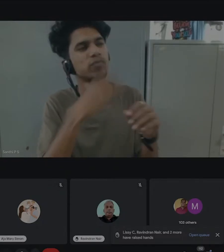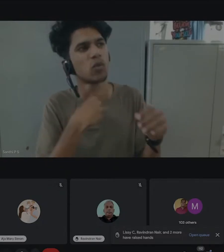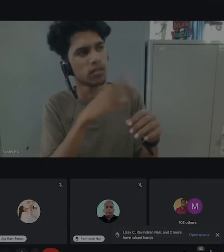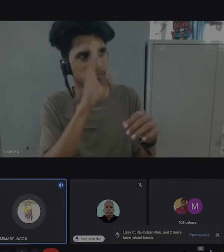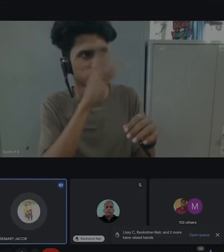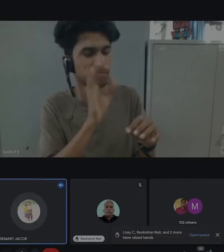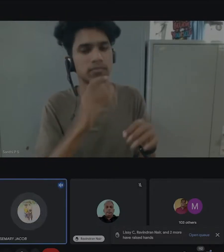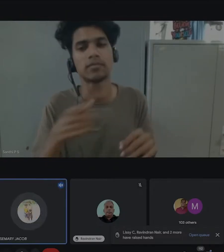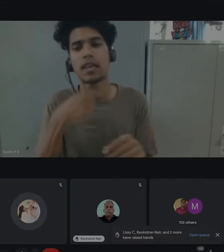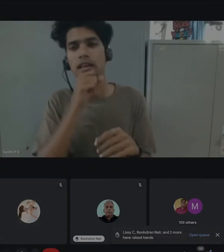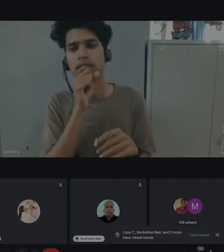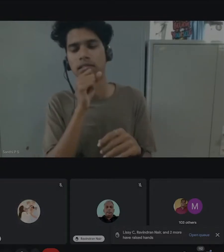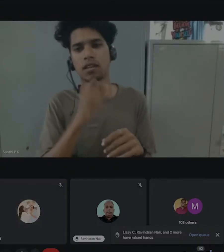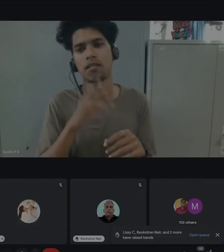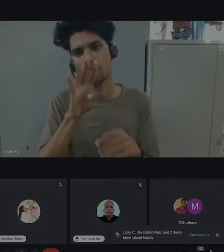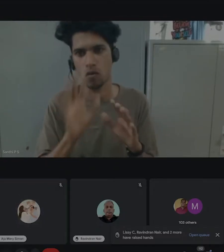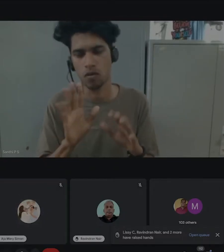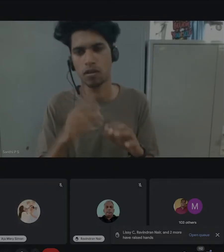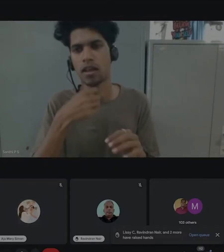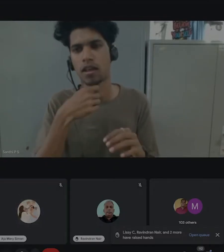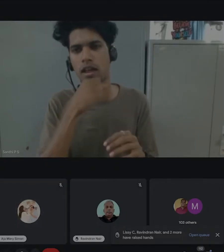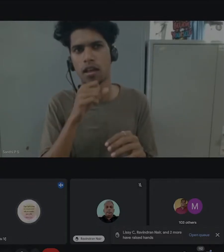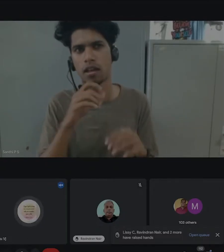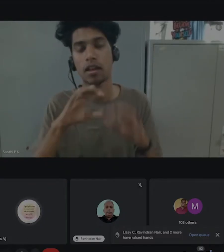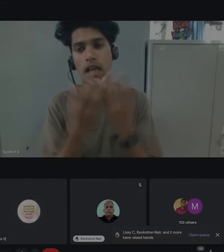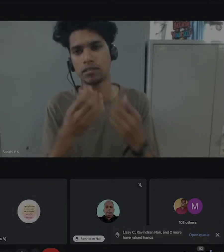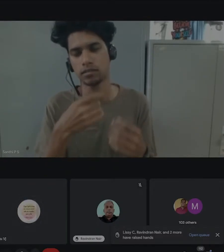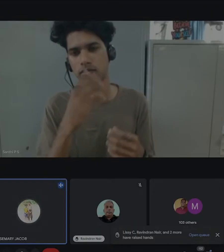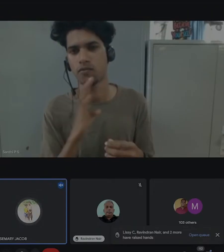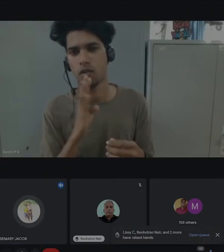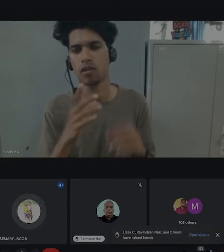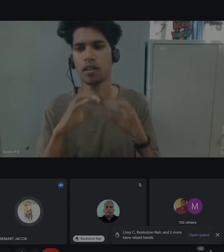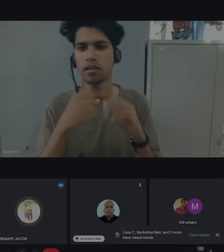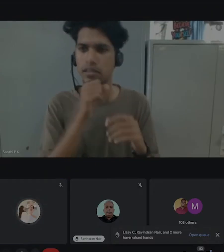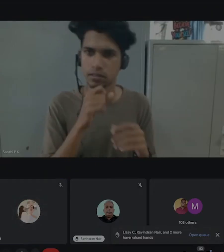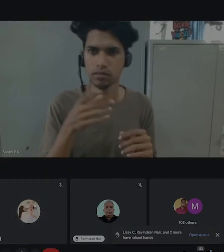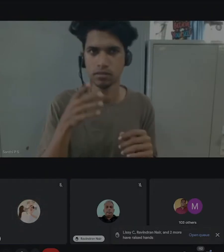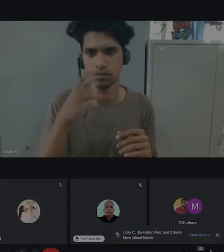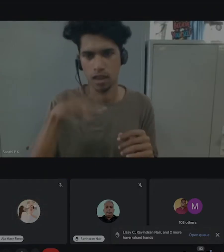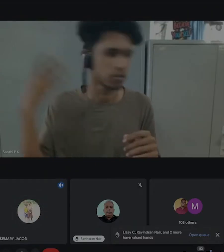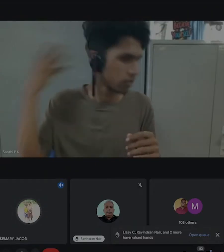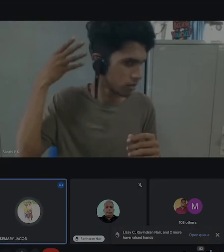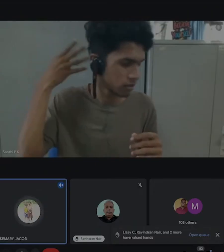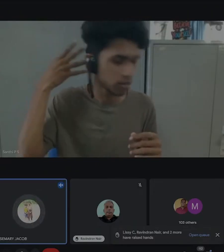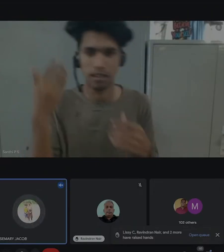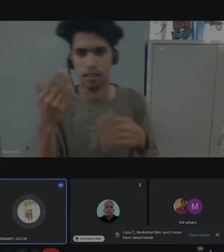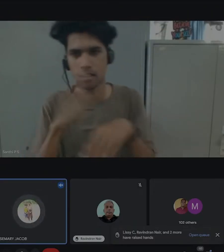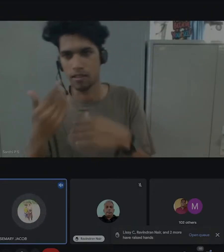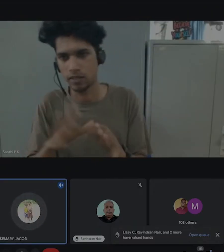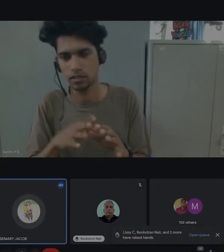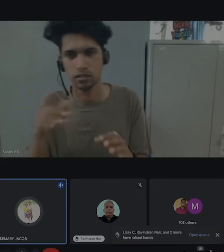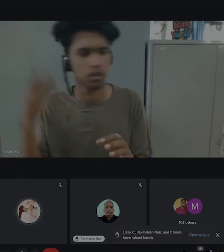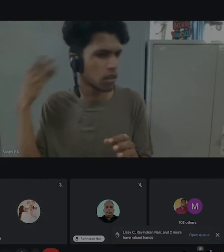4ാം ക്ലാസ്സിൽ പഠിക്കുന്ന 9 വയസ്സുള്ള സ്ത്രീയാണ്. കോക്ലിയർ ഇംപ്ലാന്റേഷൻ ചെയ്തിട്ടുണ്ട്. അപ്പൊ ആ കുട്ടിക്ക്